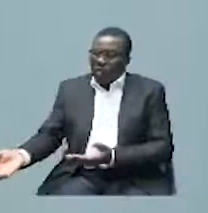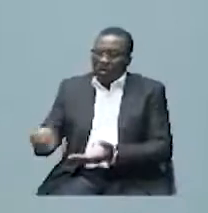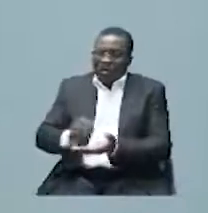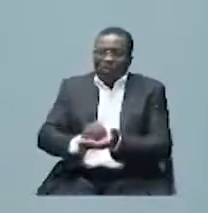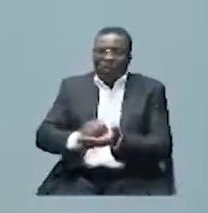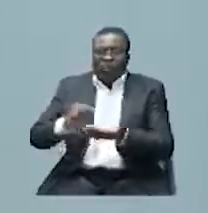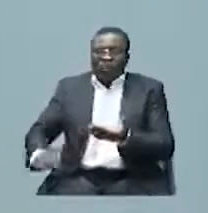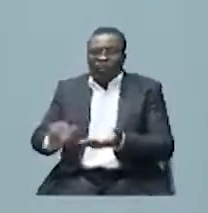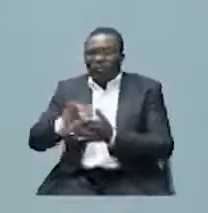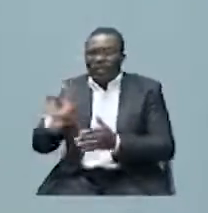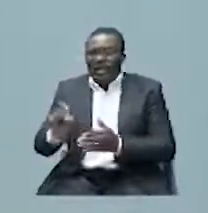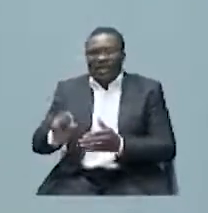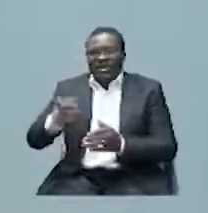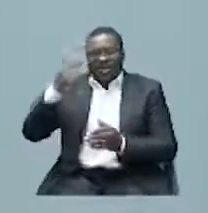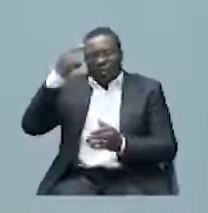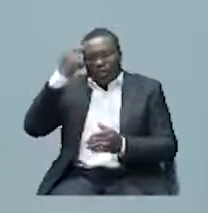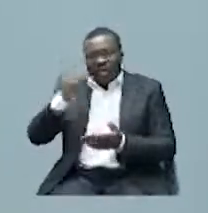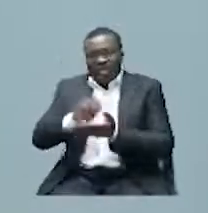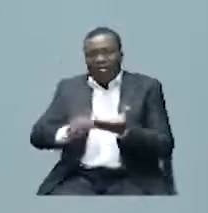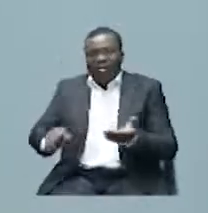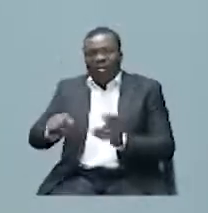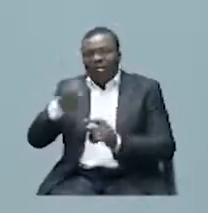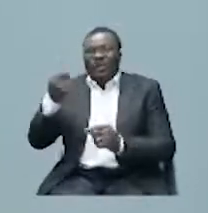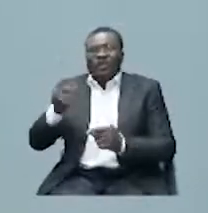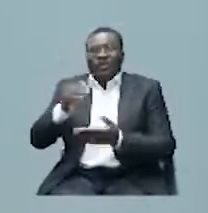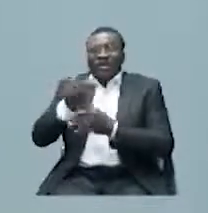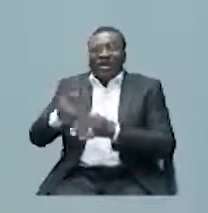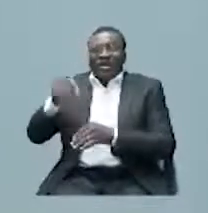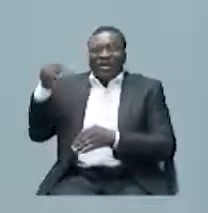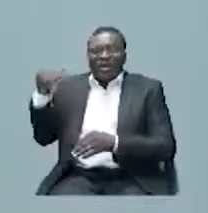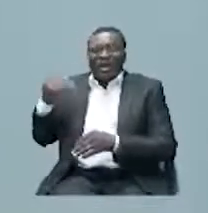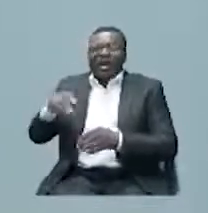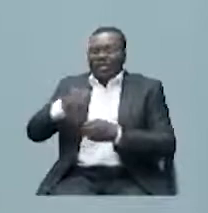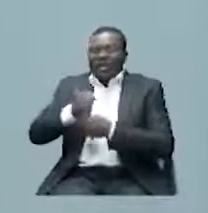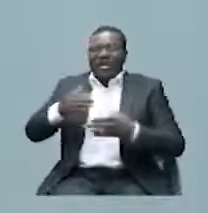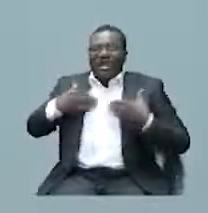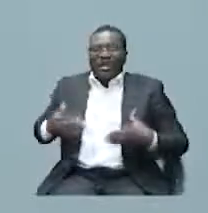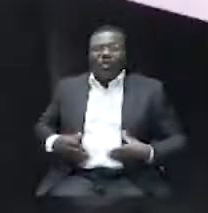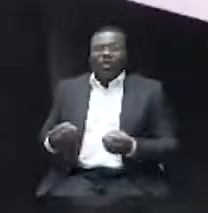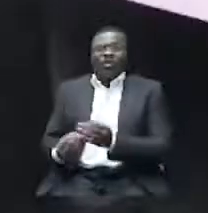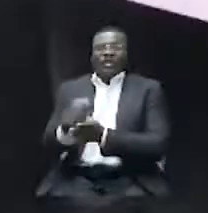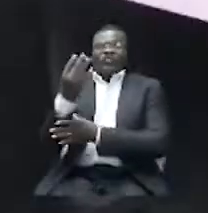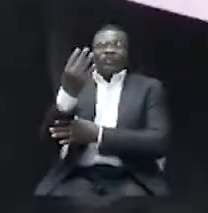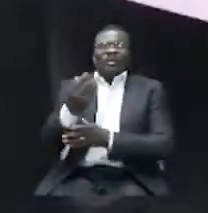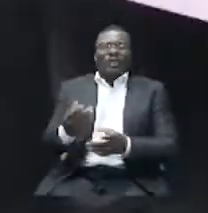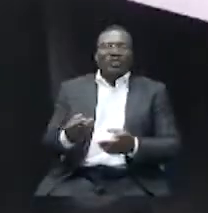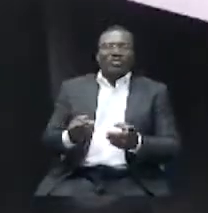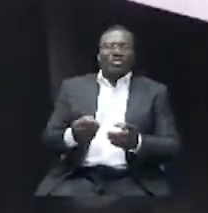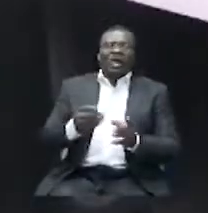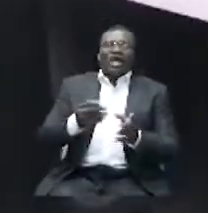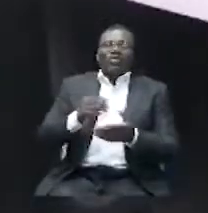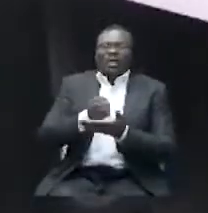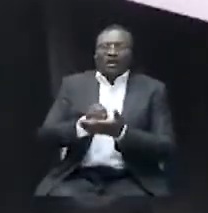qui est nécessaire que l'État prélève, parce qu'entre-temps, on a créé un corps de développement. Pour que le secteur économique marche, il